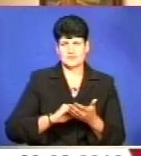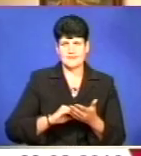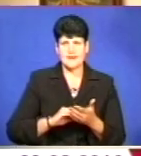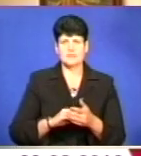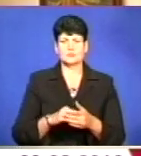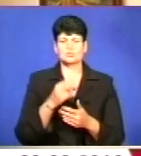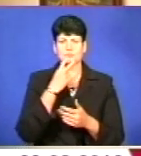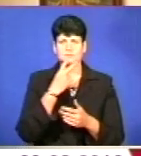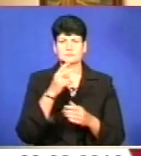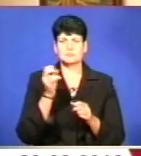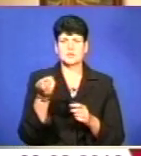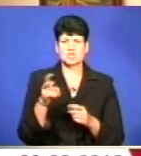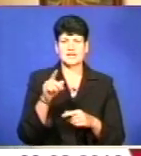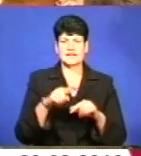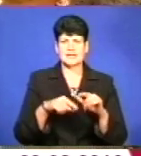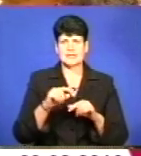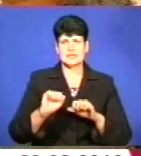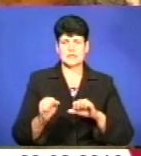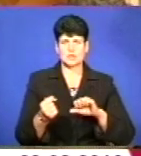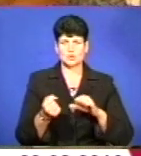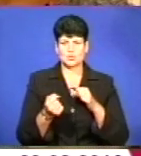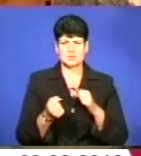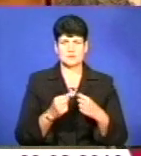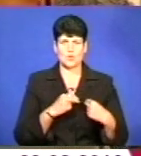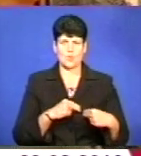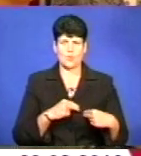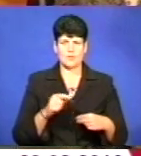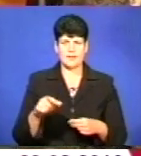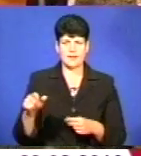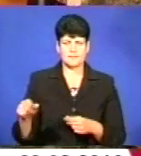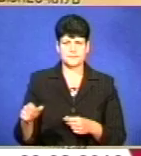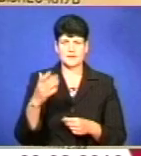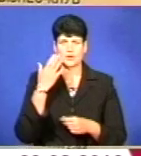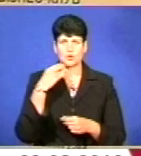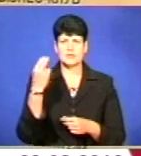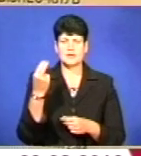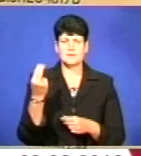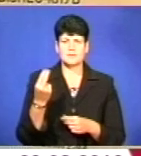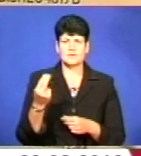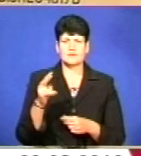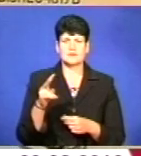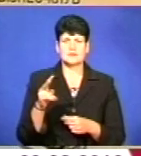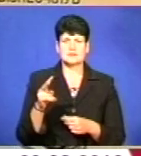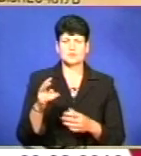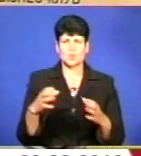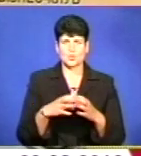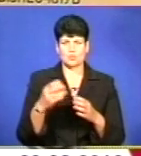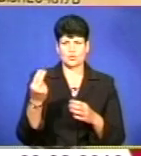Оглянути експозицію прийшли рідні, друзі, колеги-художники. Коли я малював на Соню з групою